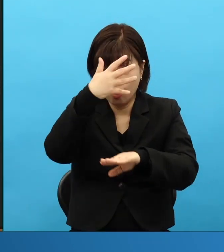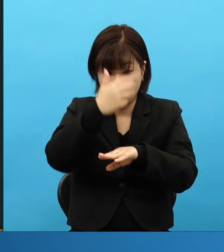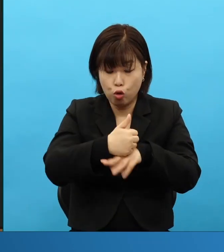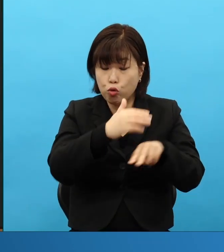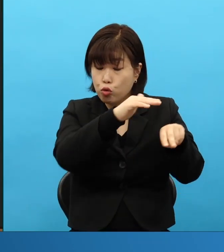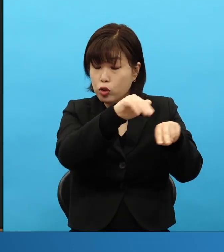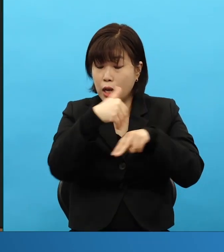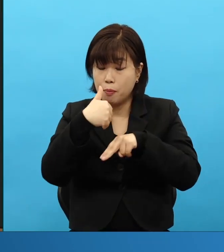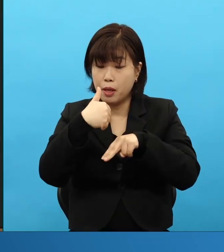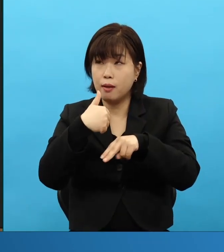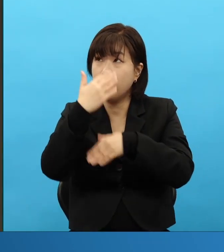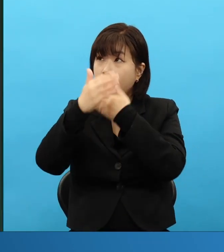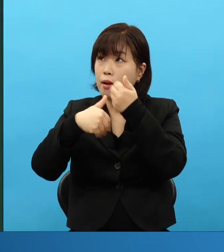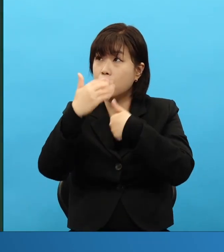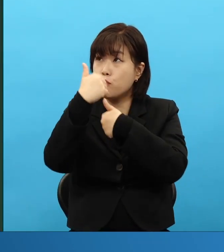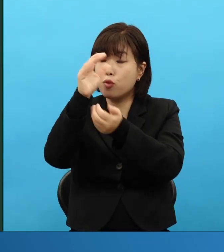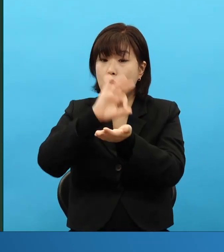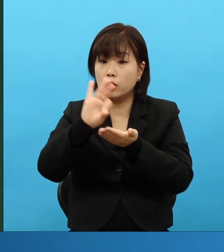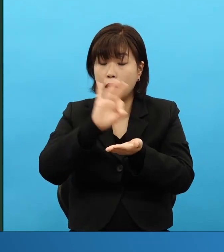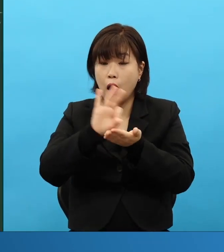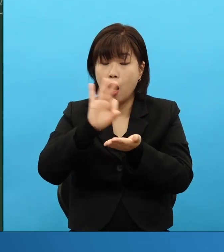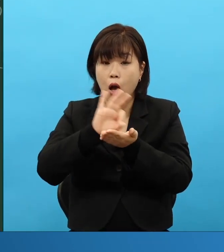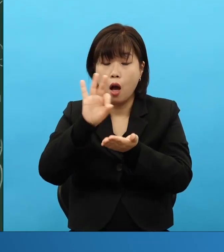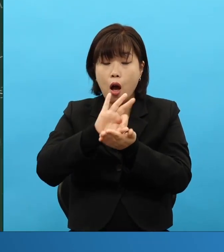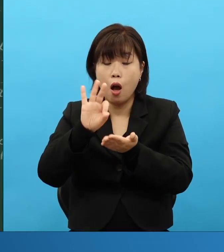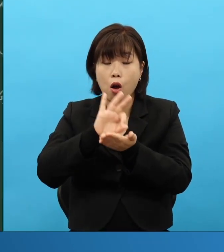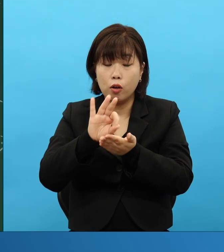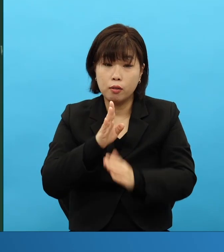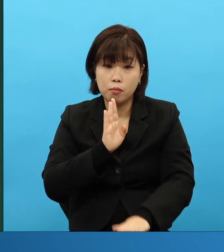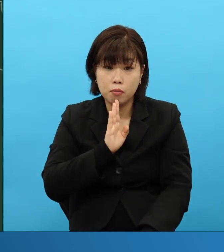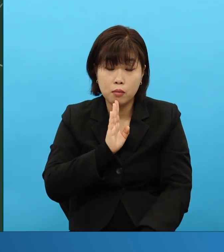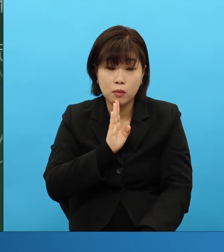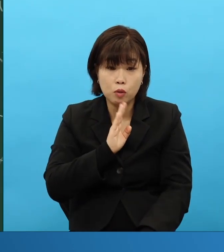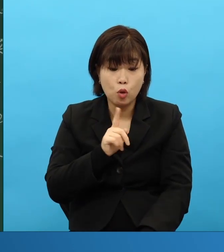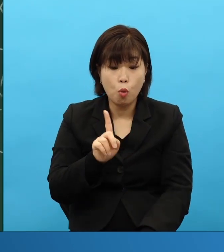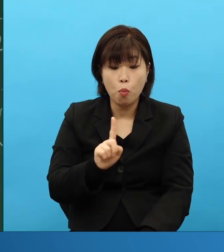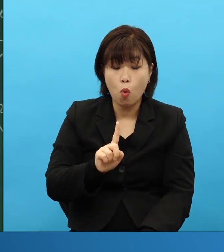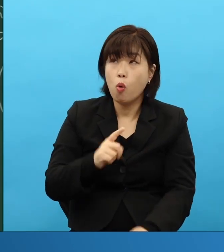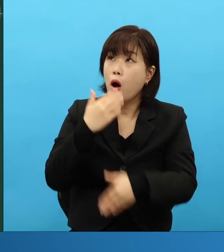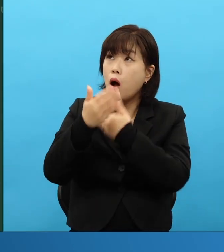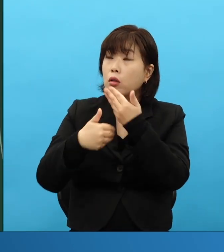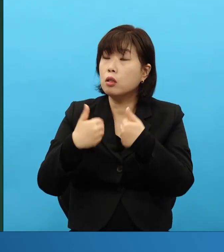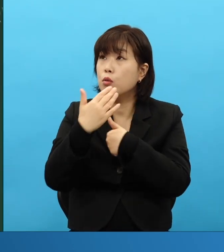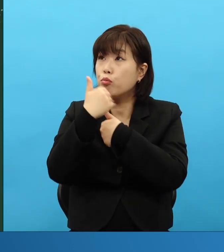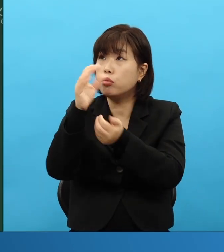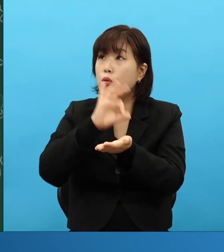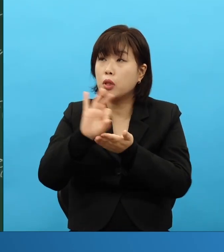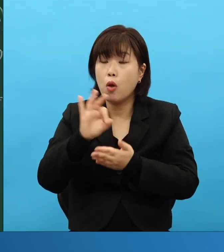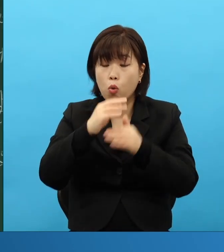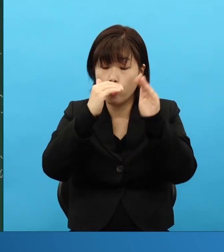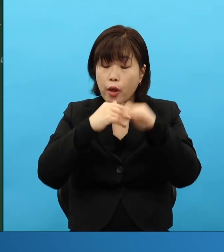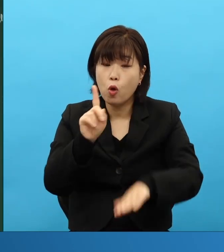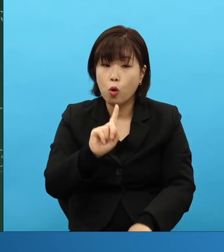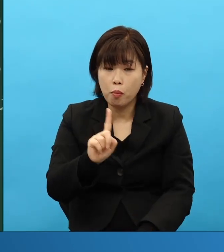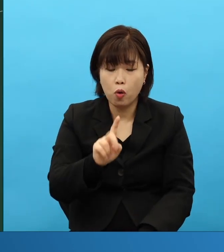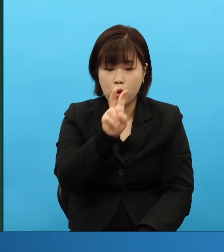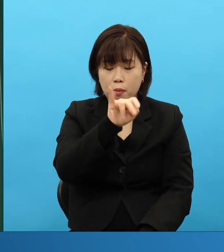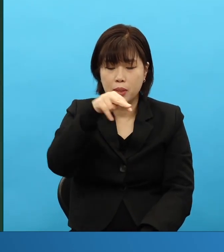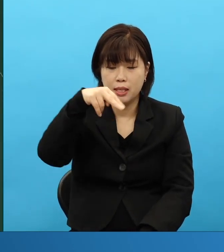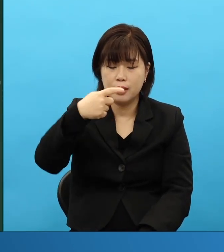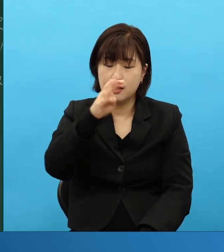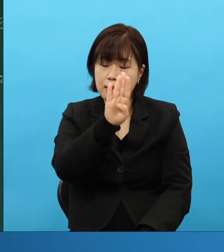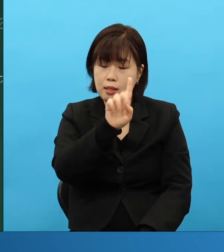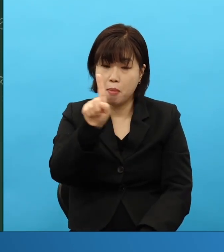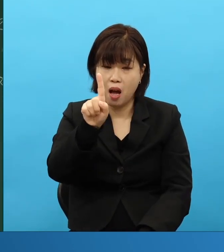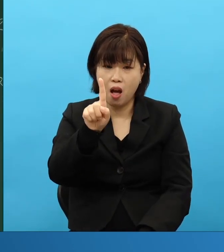behind? 엄청납니다. That is tremendous. 미스바 운동을 펴고요. He spread the Mizpah movement, 다윗이라는 인물을 키우고